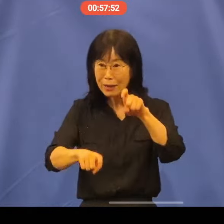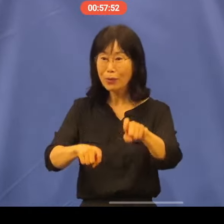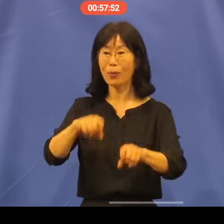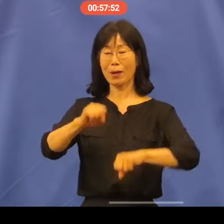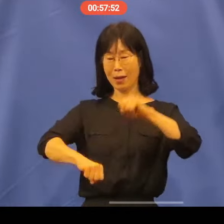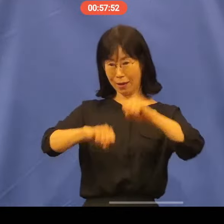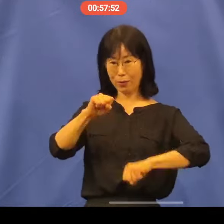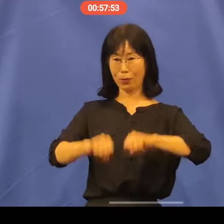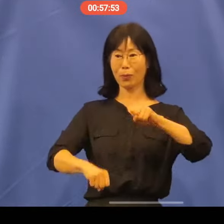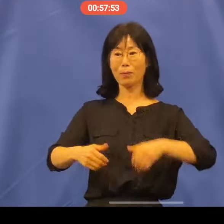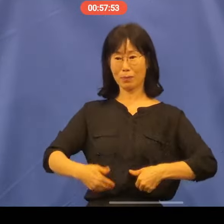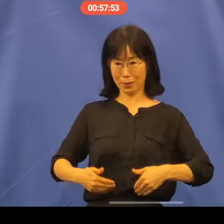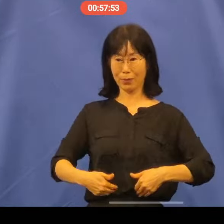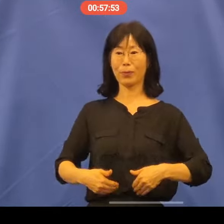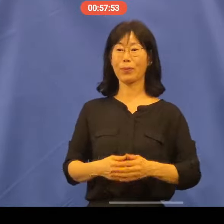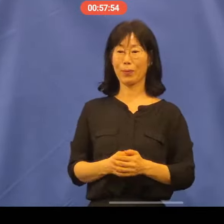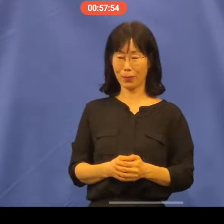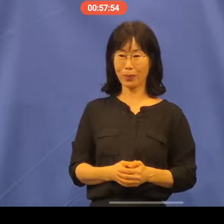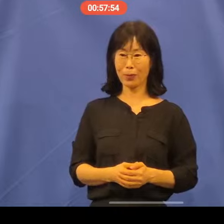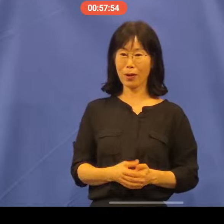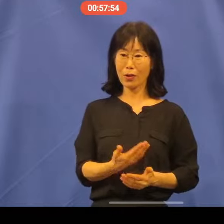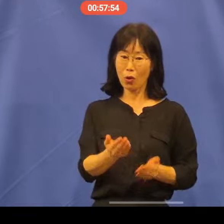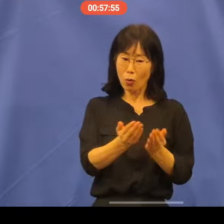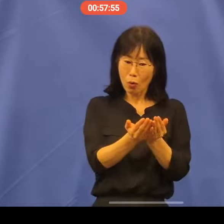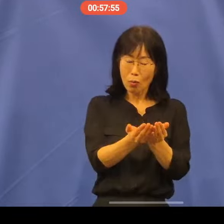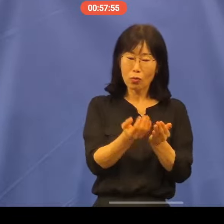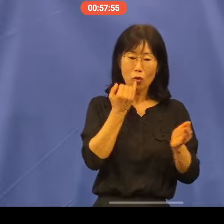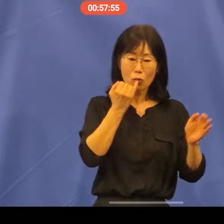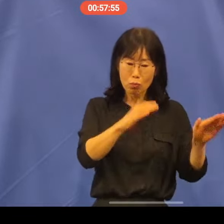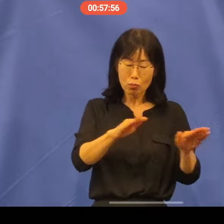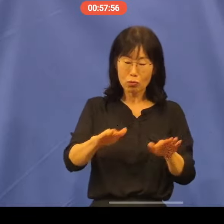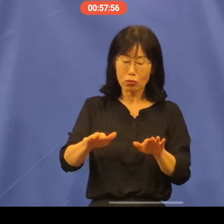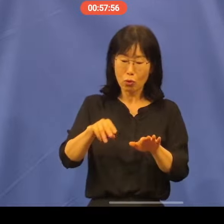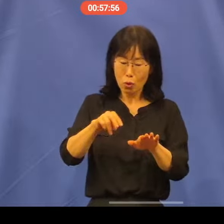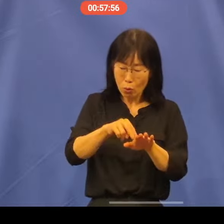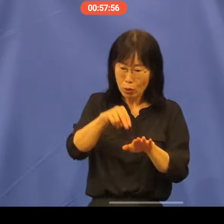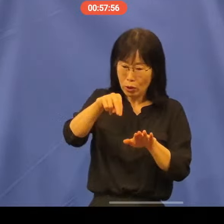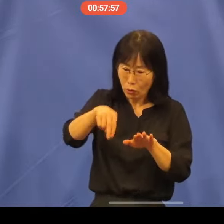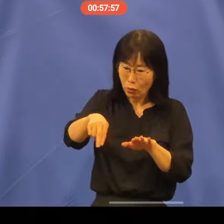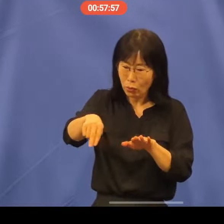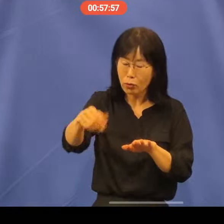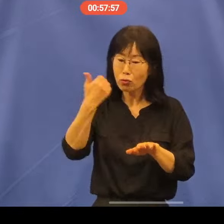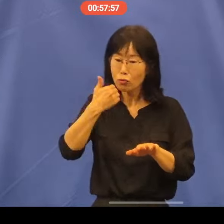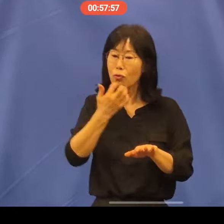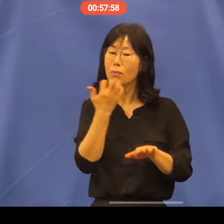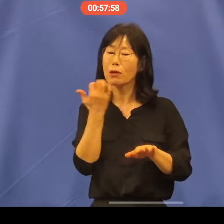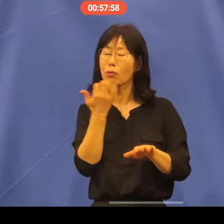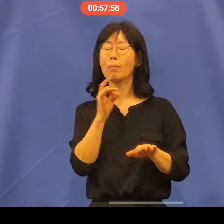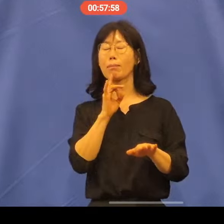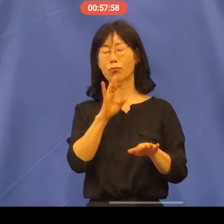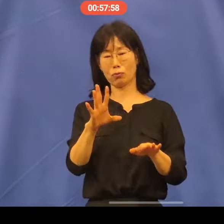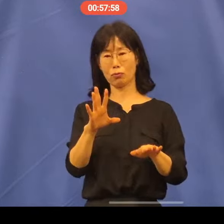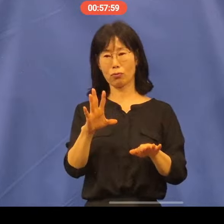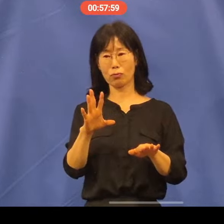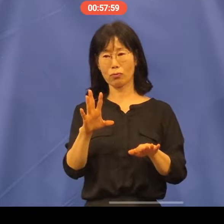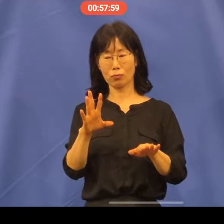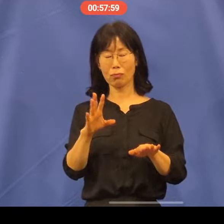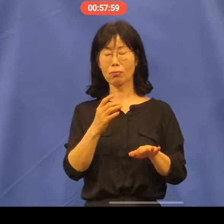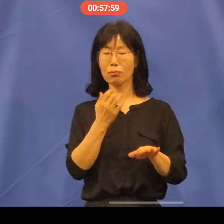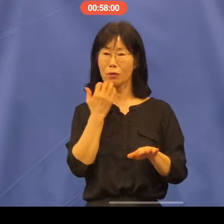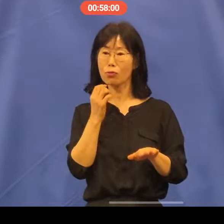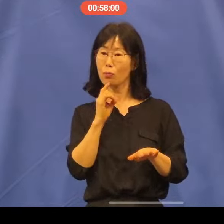물 위에 걸어봤던 사람 베드로 위에 또 있어요, 여러분. 대단한 거예요. 행동하는 거예요. 우리의